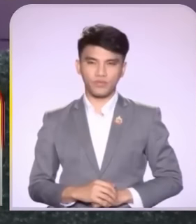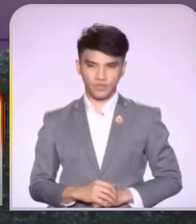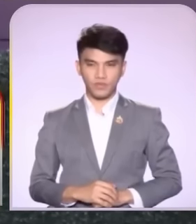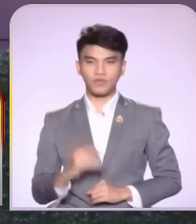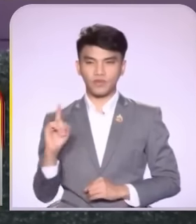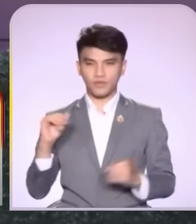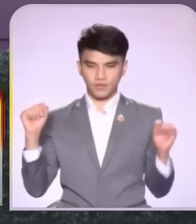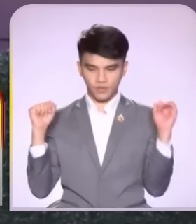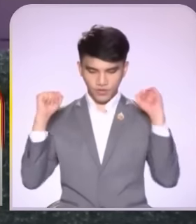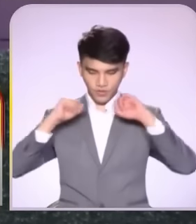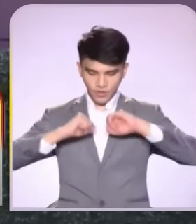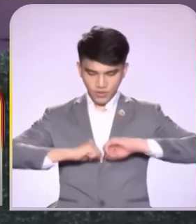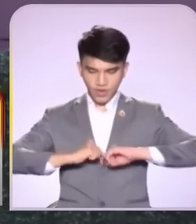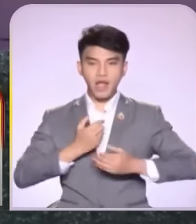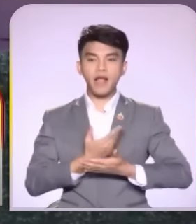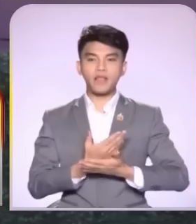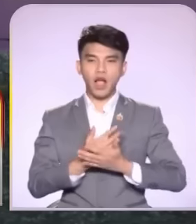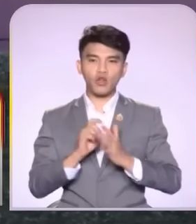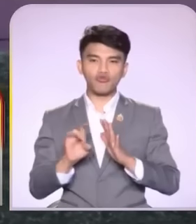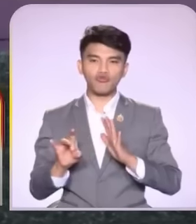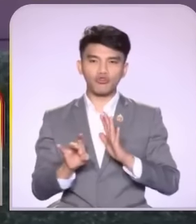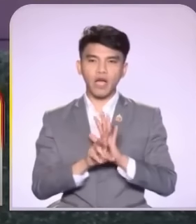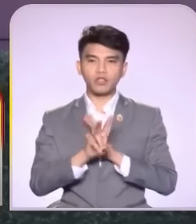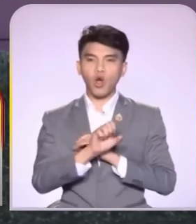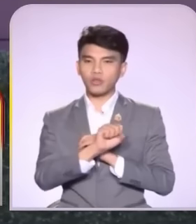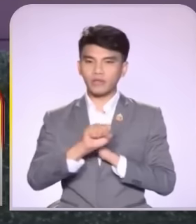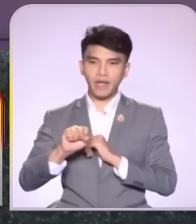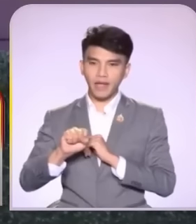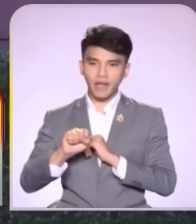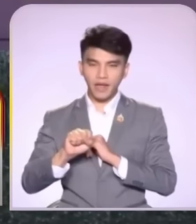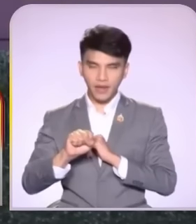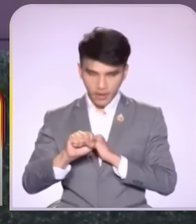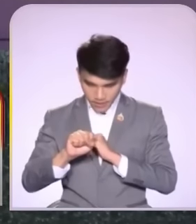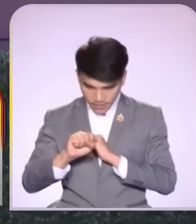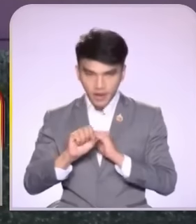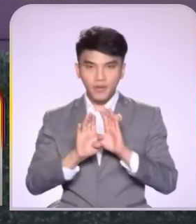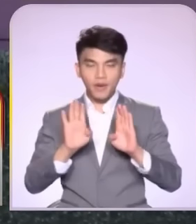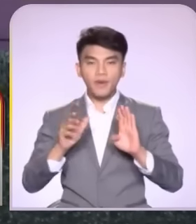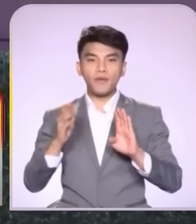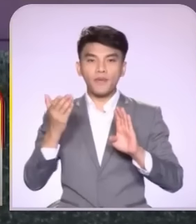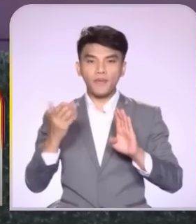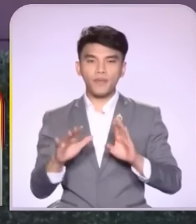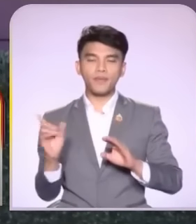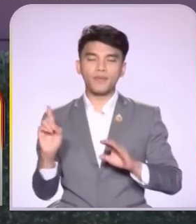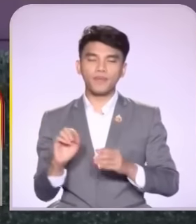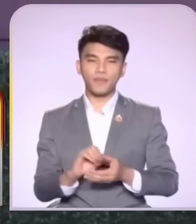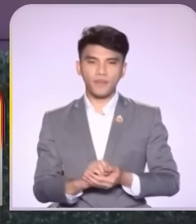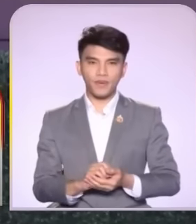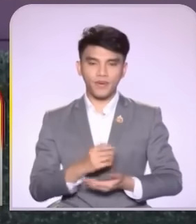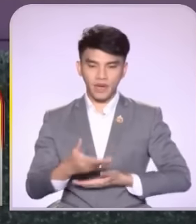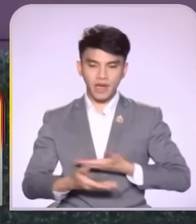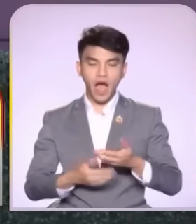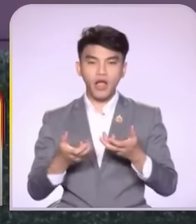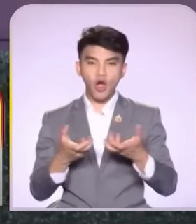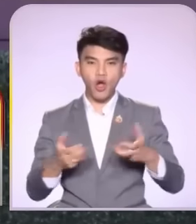เธอก็เลยตัดสินใจเอาเงินเก็บก้อนสุดท้าย 200,000 บาทไปเปิดดีลกับบริษัทนี้นะคะแล้วก็เอาเวโปรตีนมาข